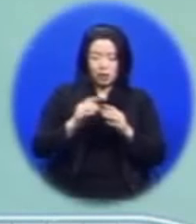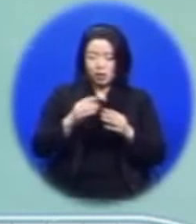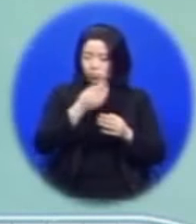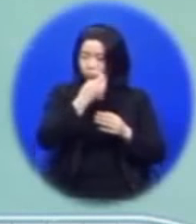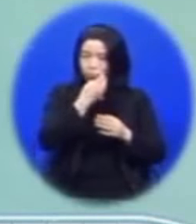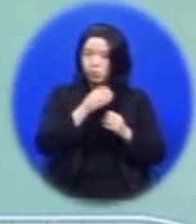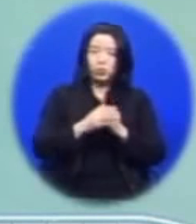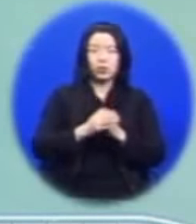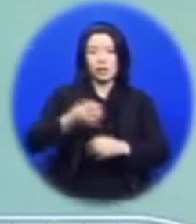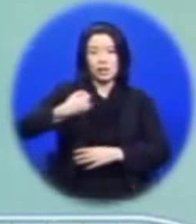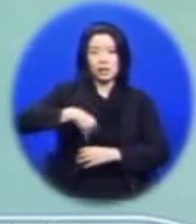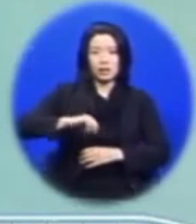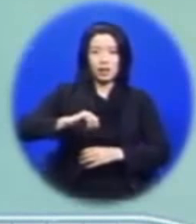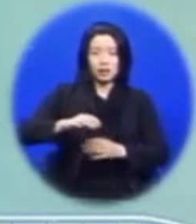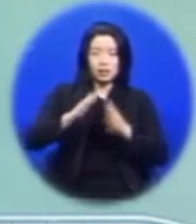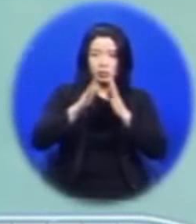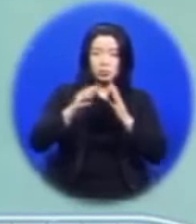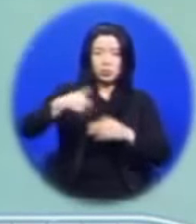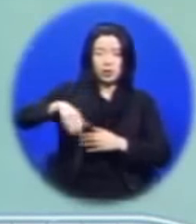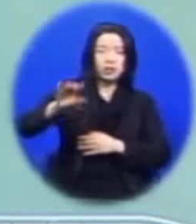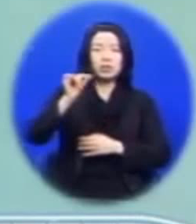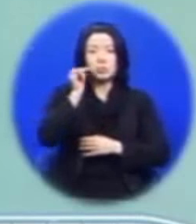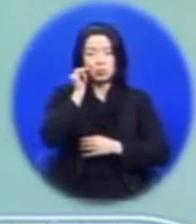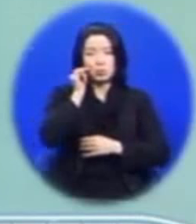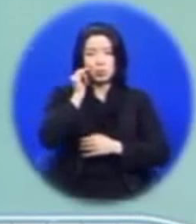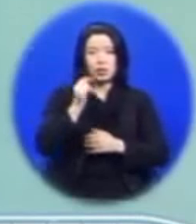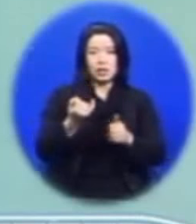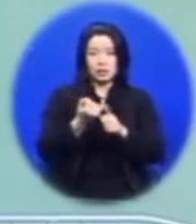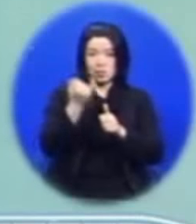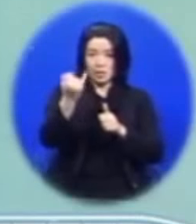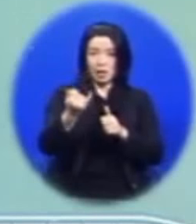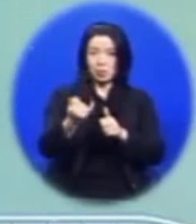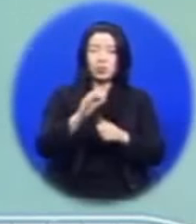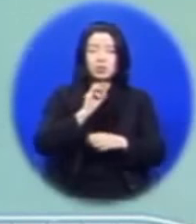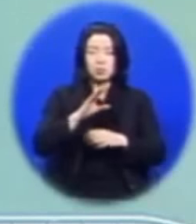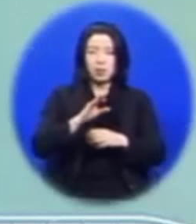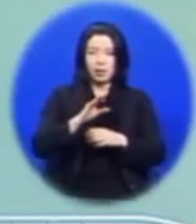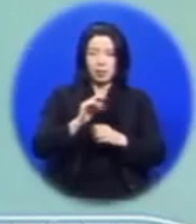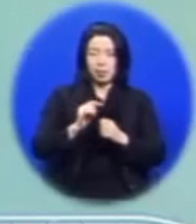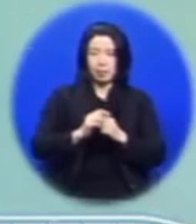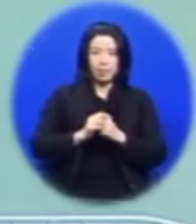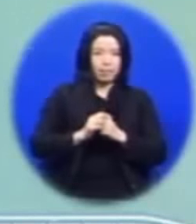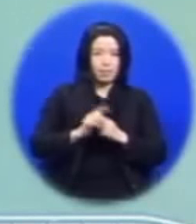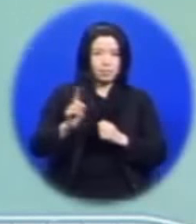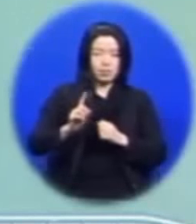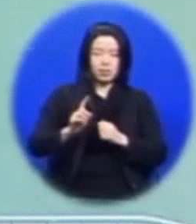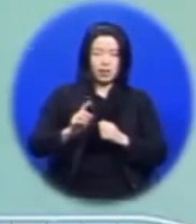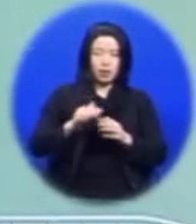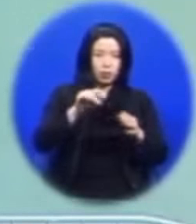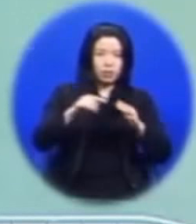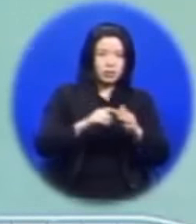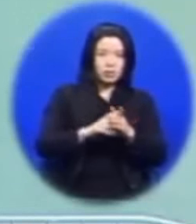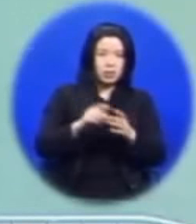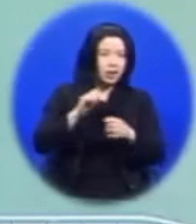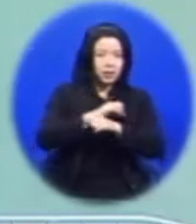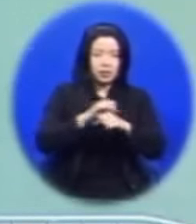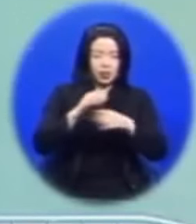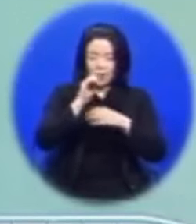소풍 가는 것도 모르고 아 사모님만 그렇게 했습니다 그러나 여기서 물러서면 안 돼 잖아